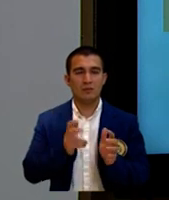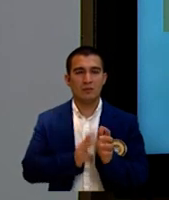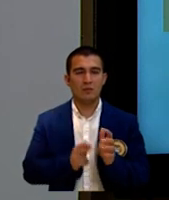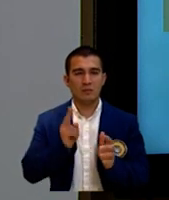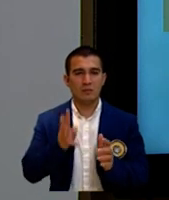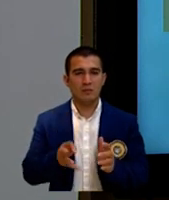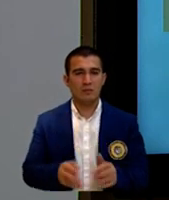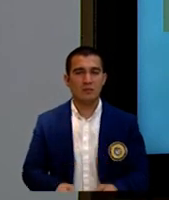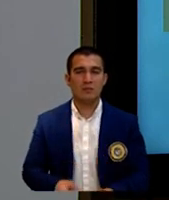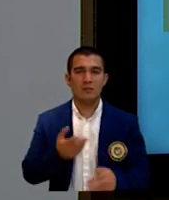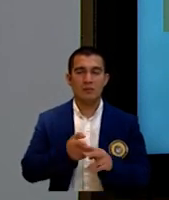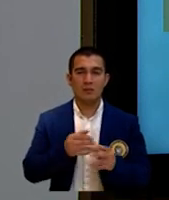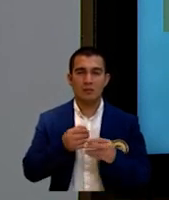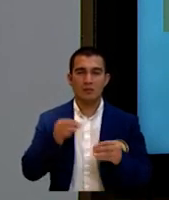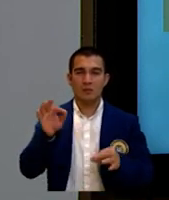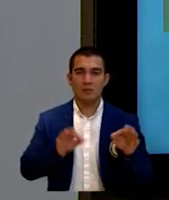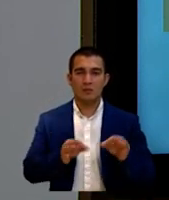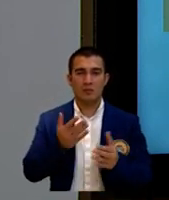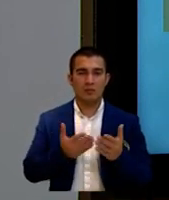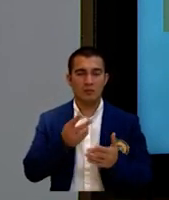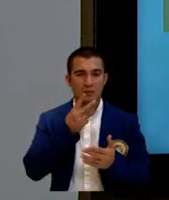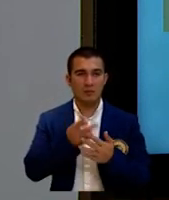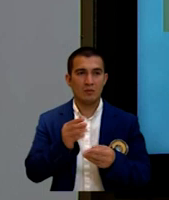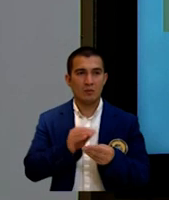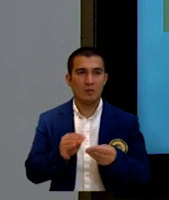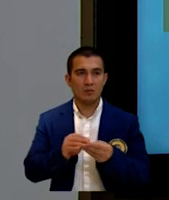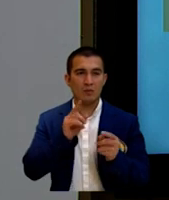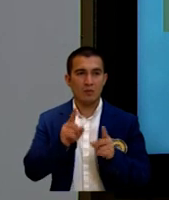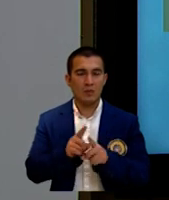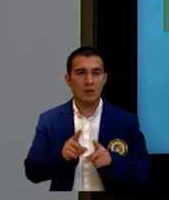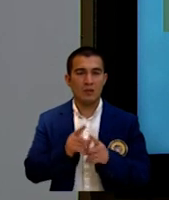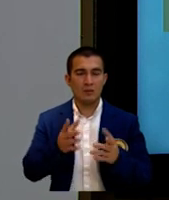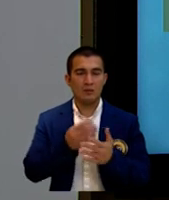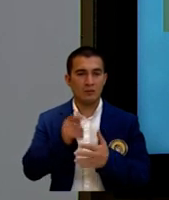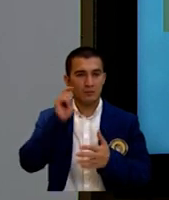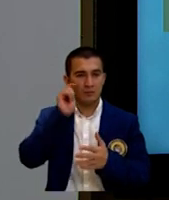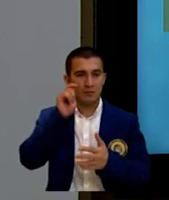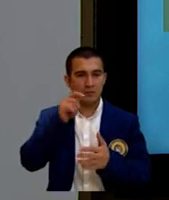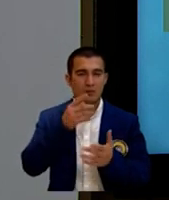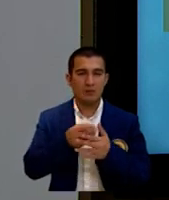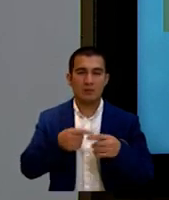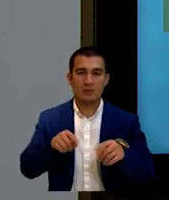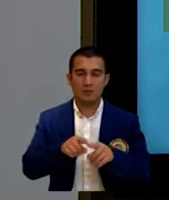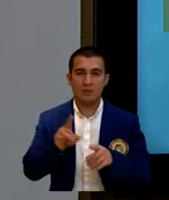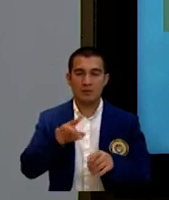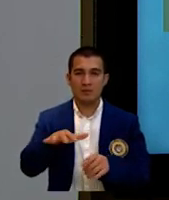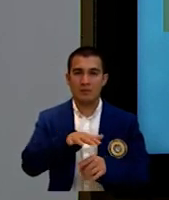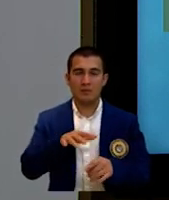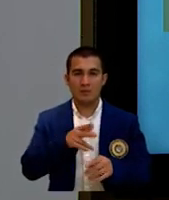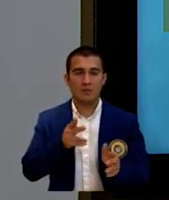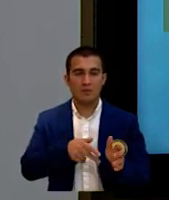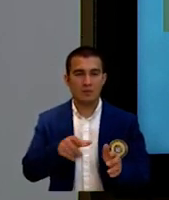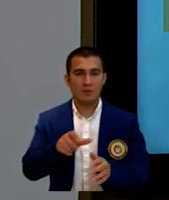etadi. Xaritamiz takrorlanganiga qaraganda, u ham Xitoy Respublikasida joylashgan temir